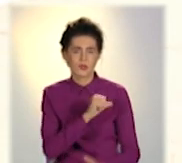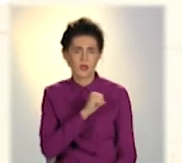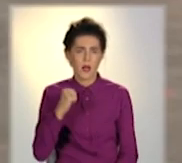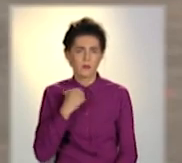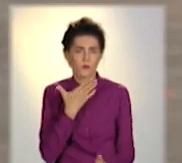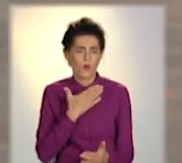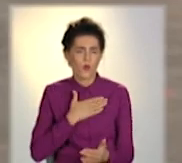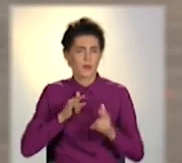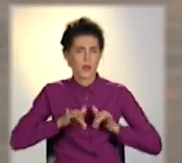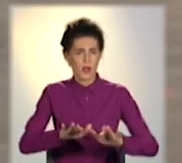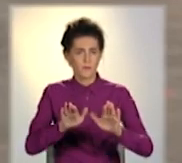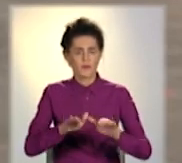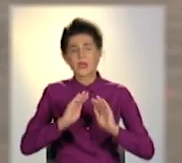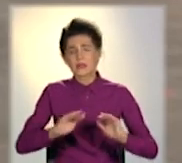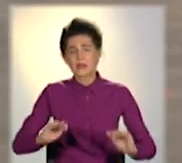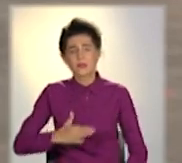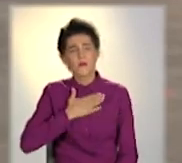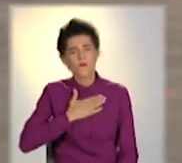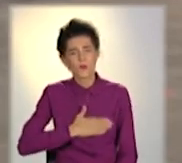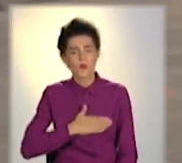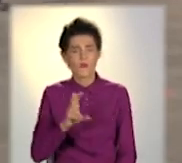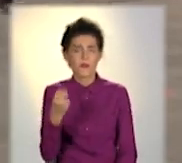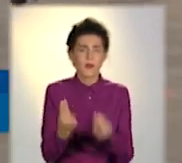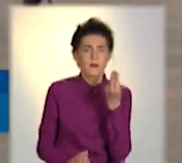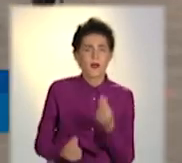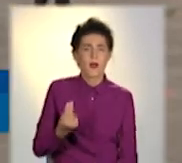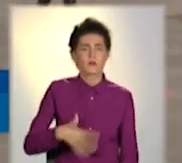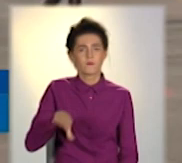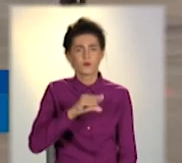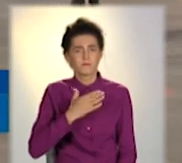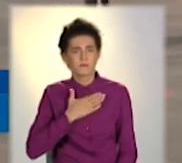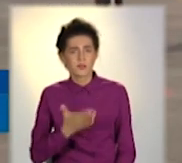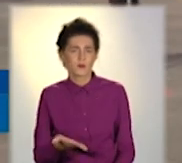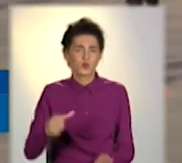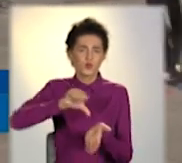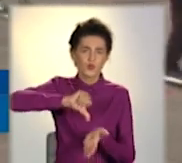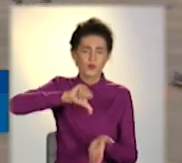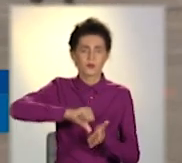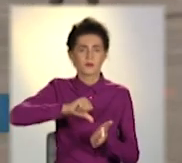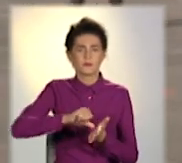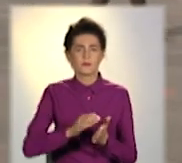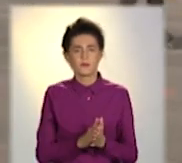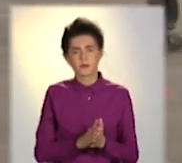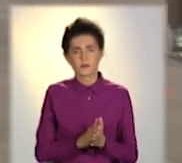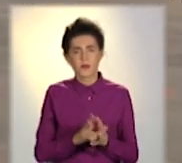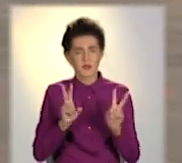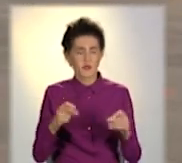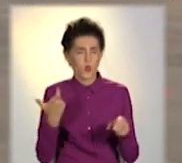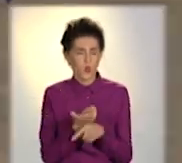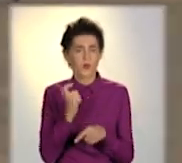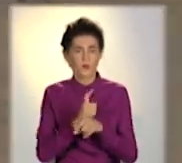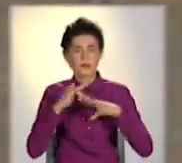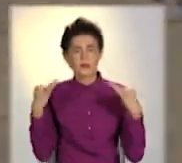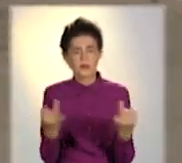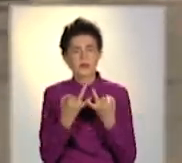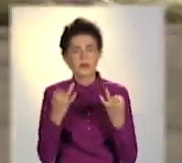любимим ділом. Діти з задоволенням граються, а гра у них дуже така цікава, бо